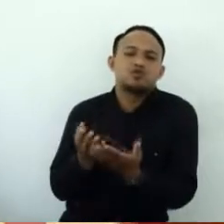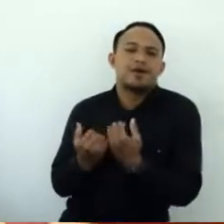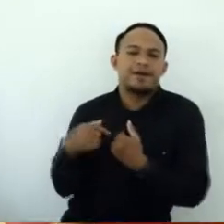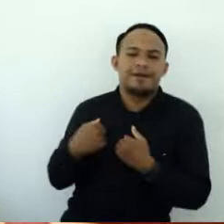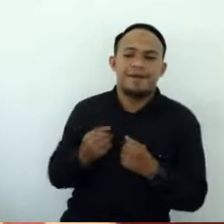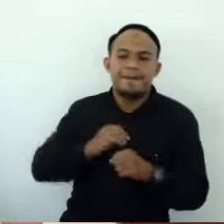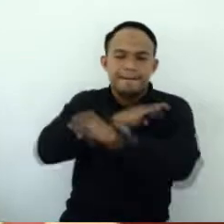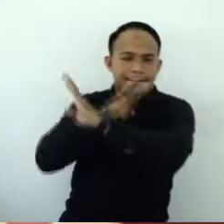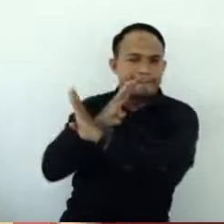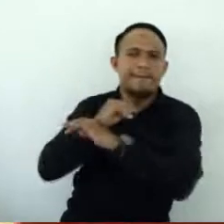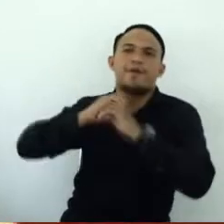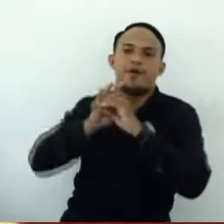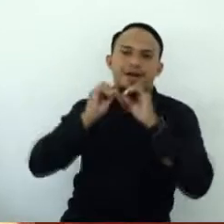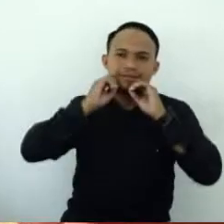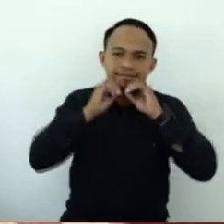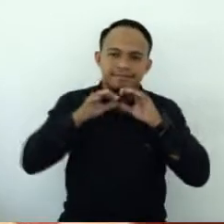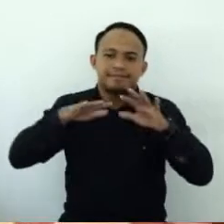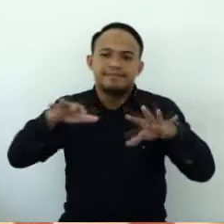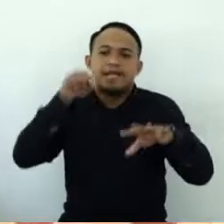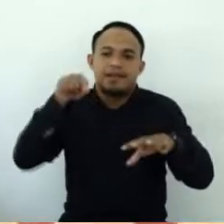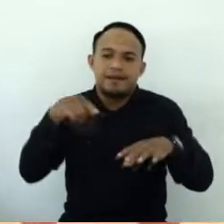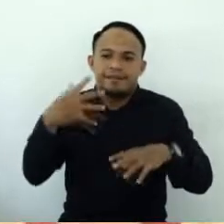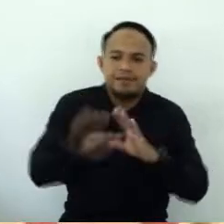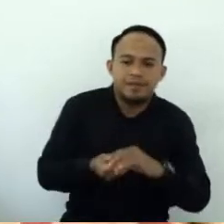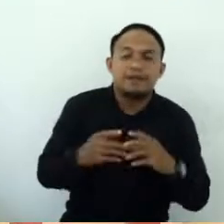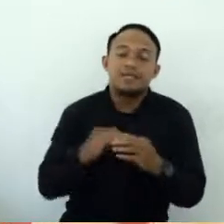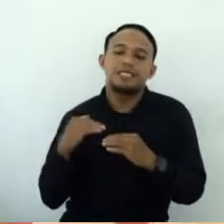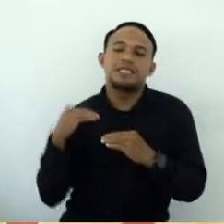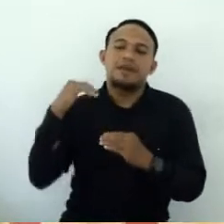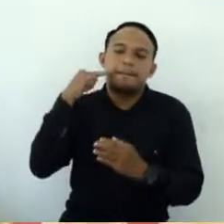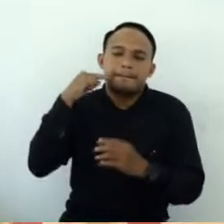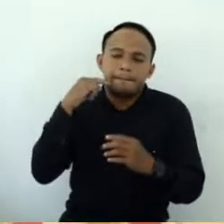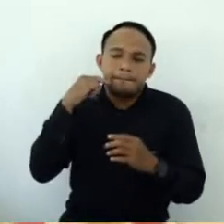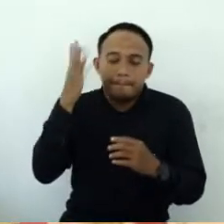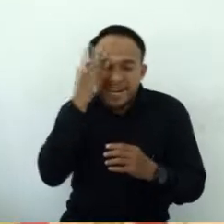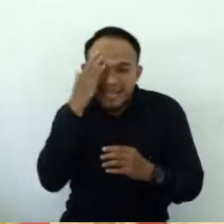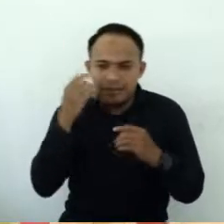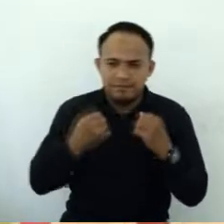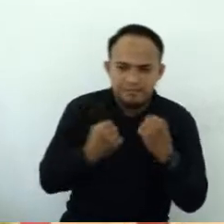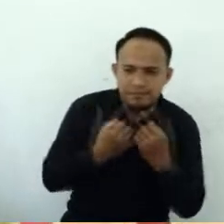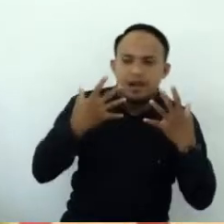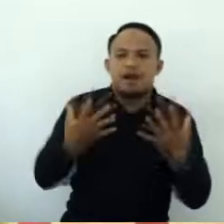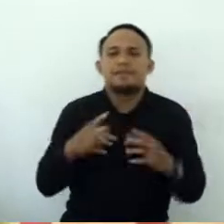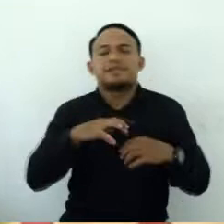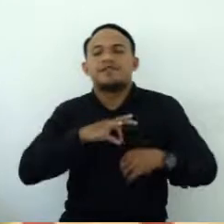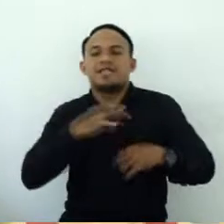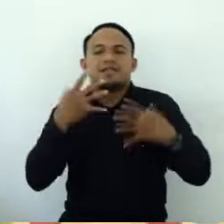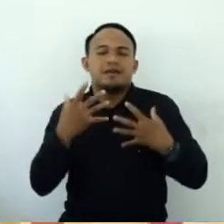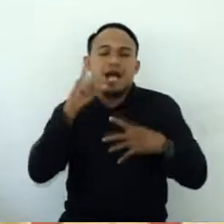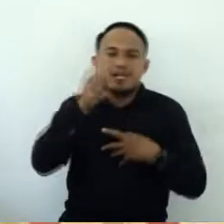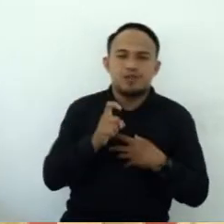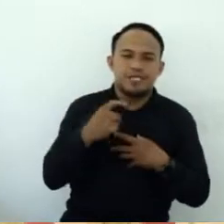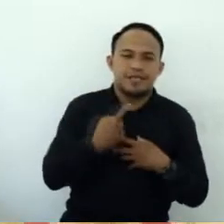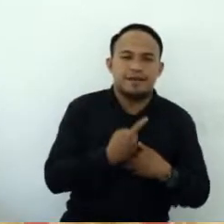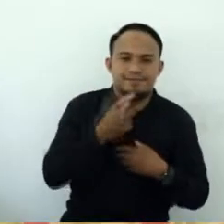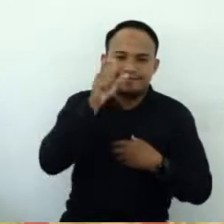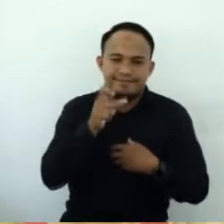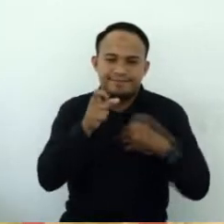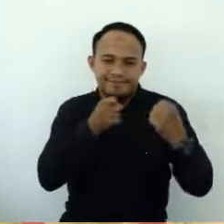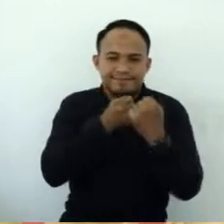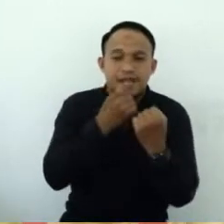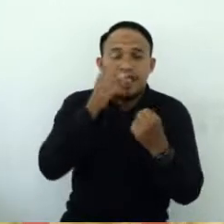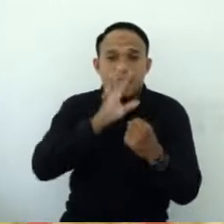terapi sangat Firza harus kita mampu temboknya pernah berhenti untuk